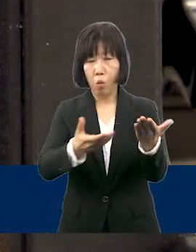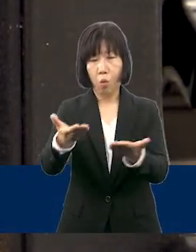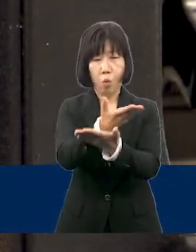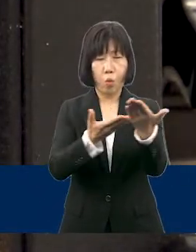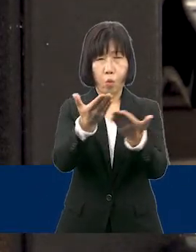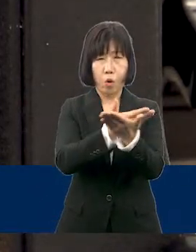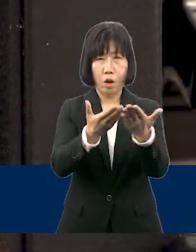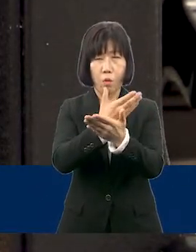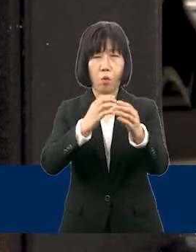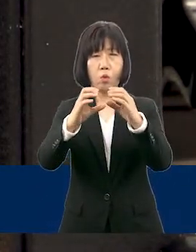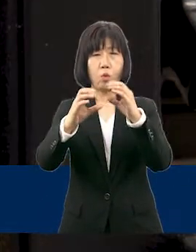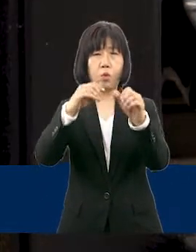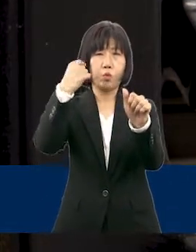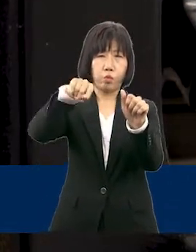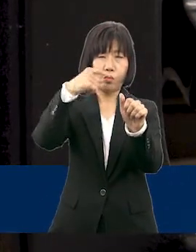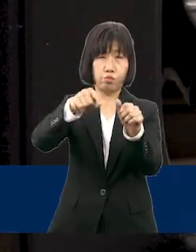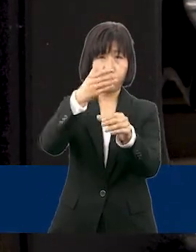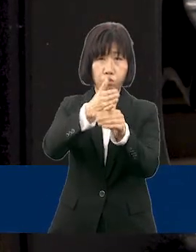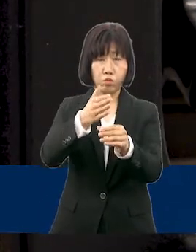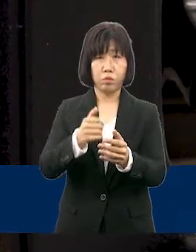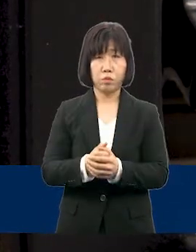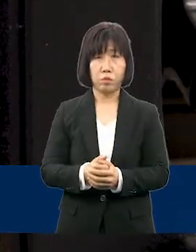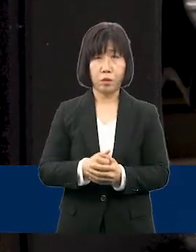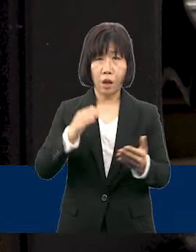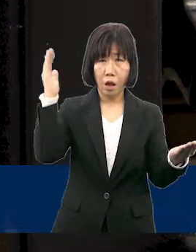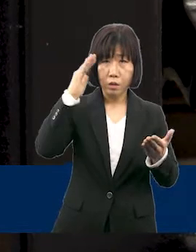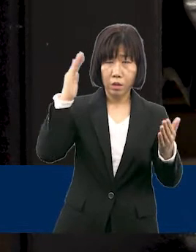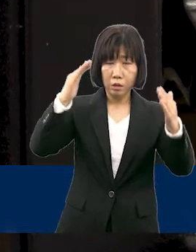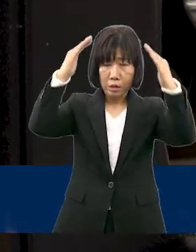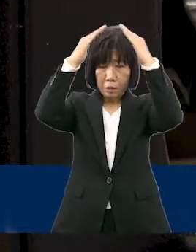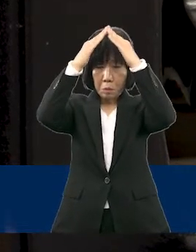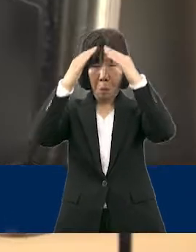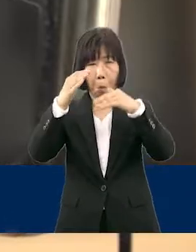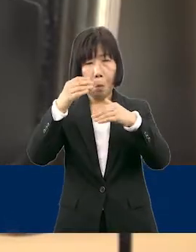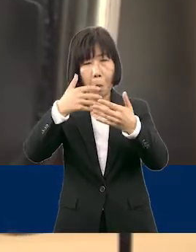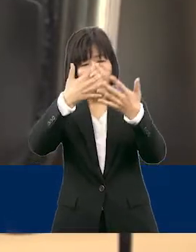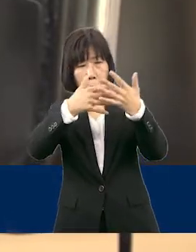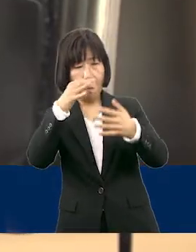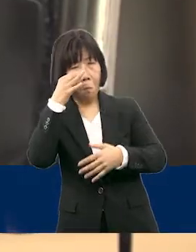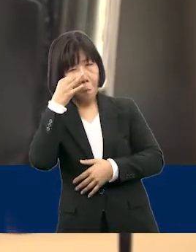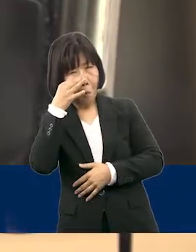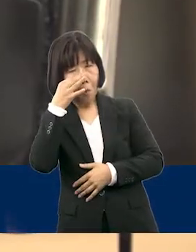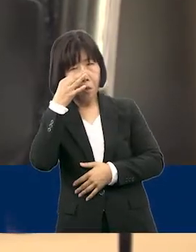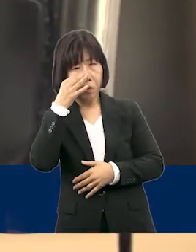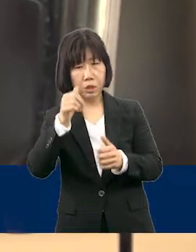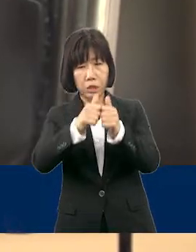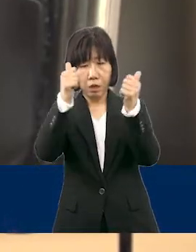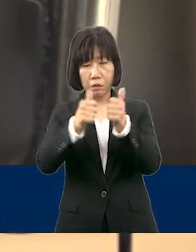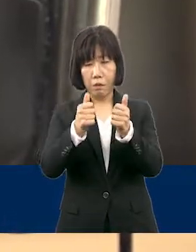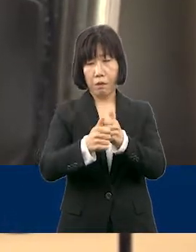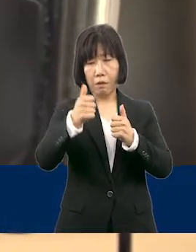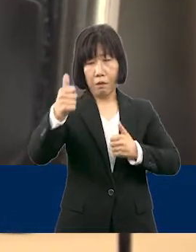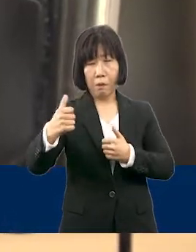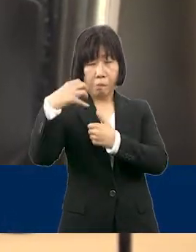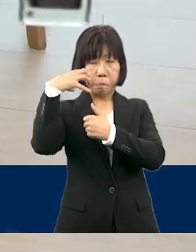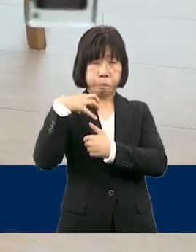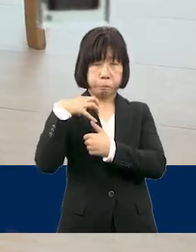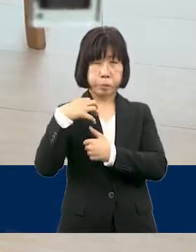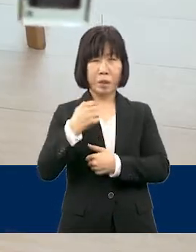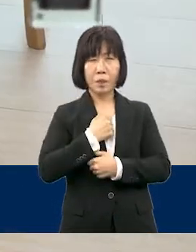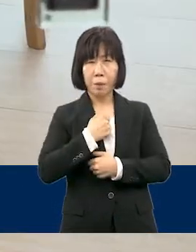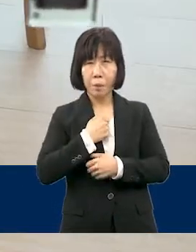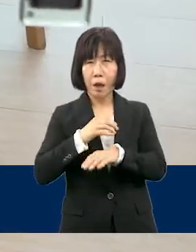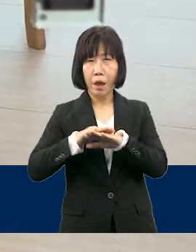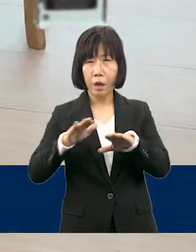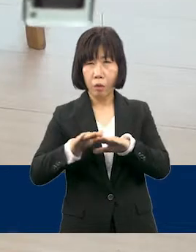공유하며 소통하고 있습니다 이에 따라 수강생들은 집에서 강의를 보며 이 사회적 거리 두기에 따른 고립감을